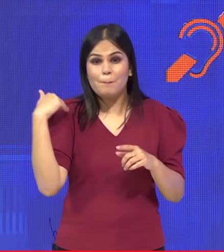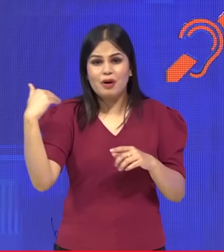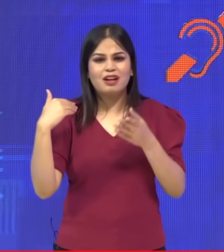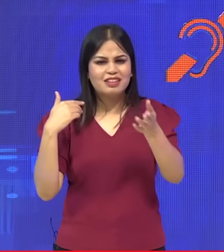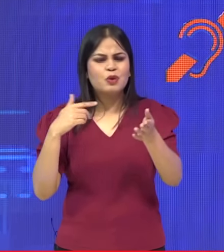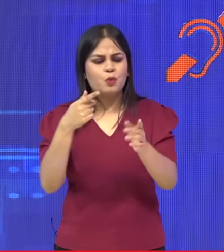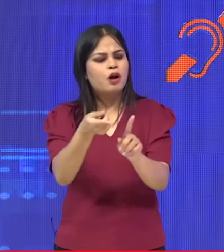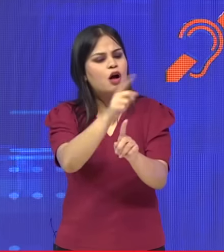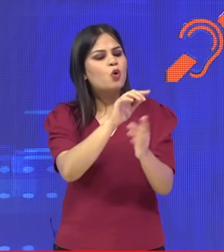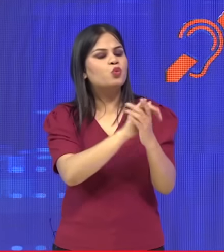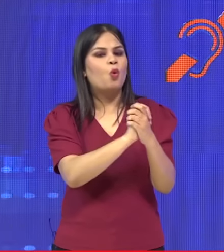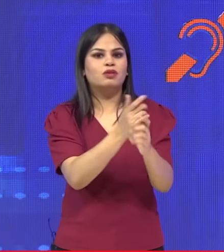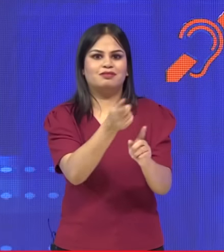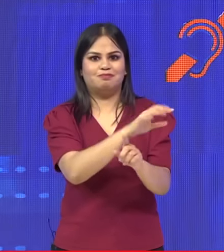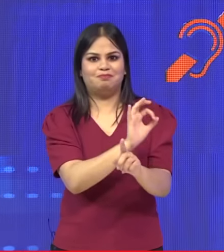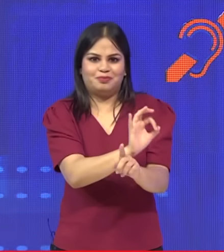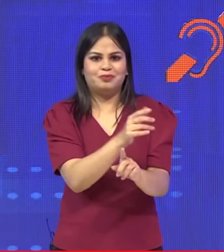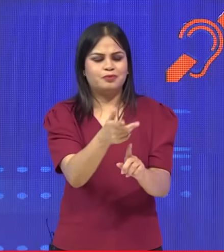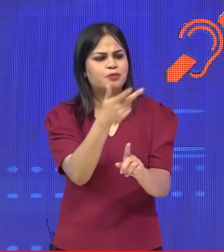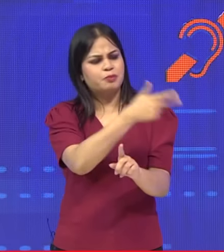काफी अच्छी दोस्ती फिल्म